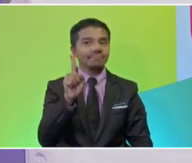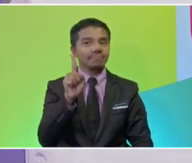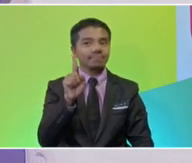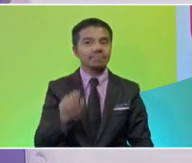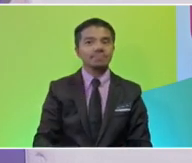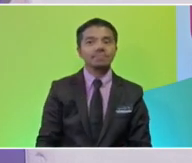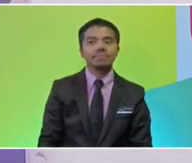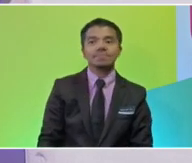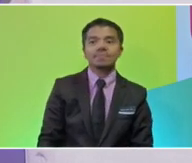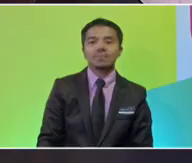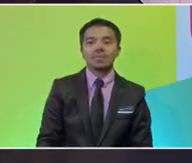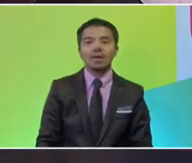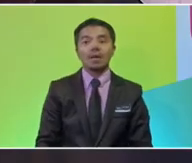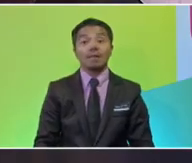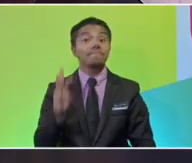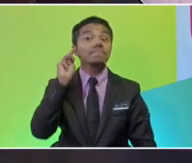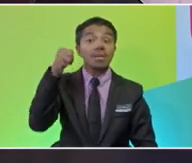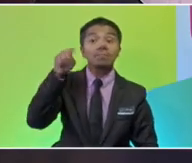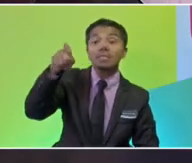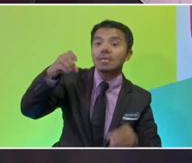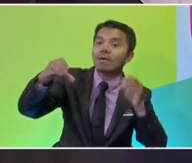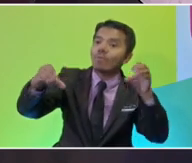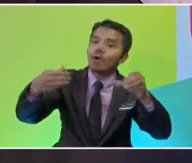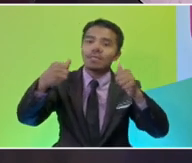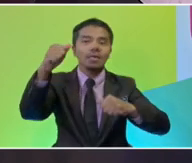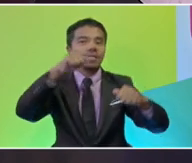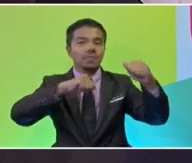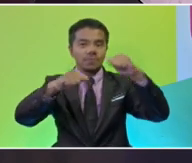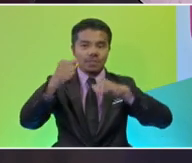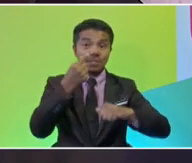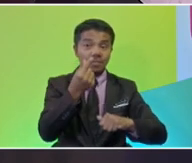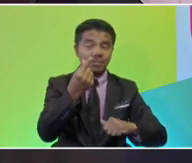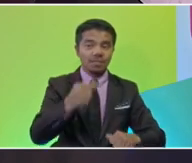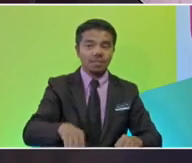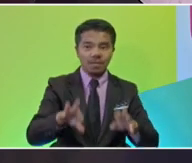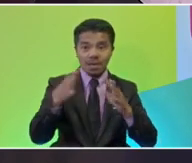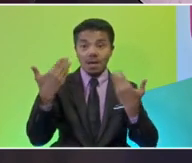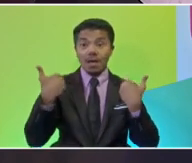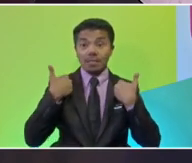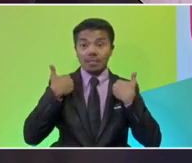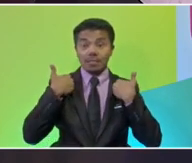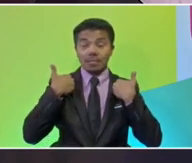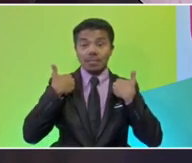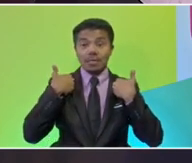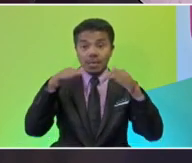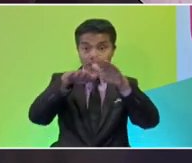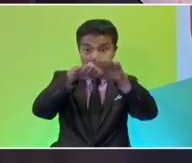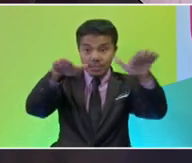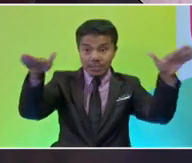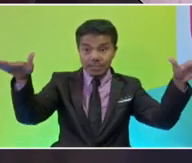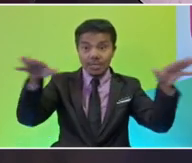sedikit activity Oke jadi sekarang ini di atas meja miras dua keping gambar